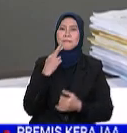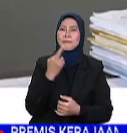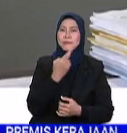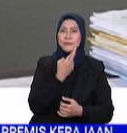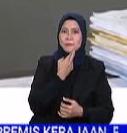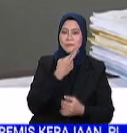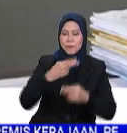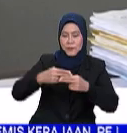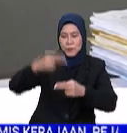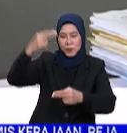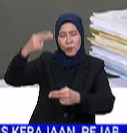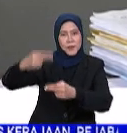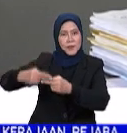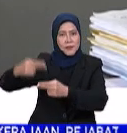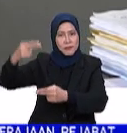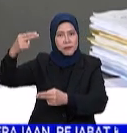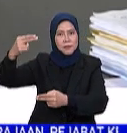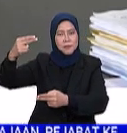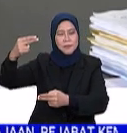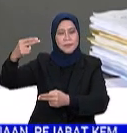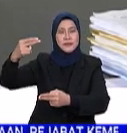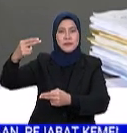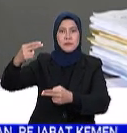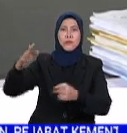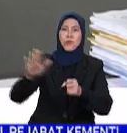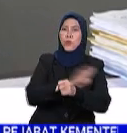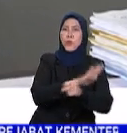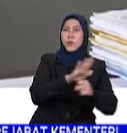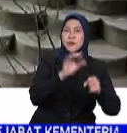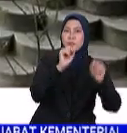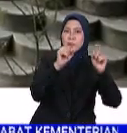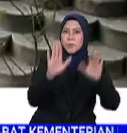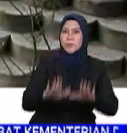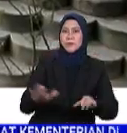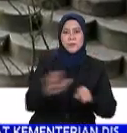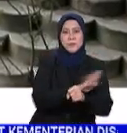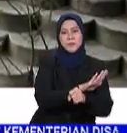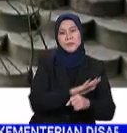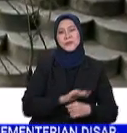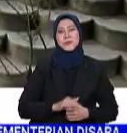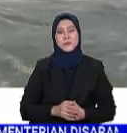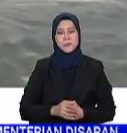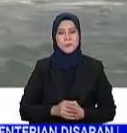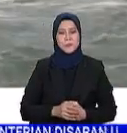restoran, hotel-hotel pun ikut pengumuman tu penuh hujung minggu.